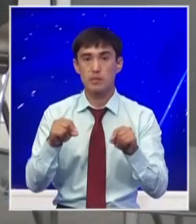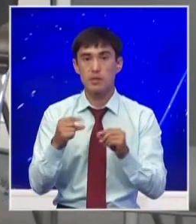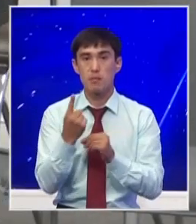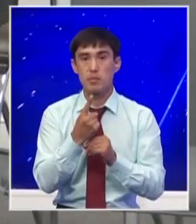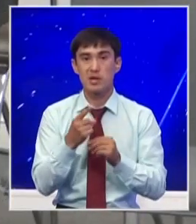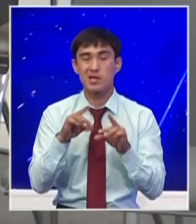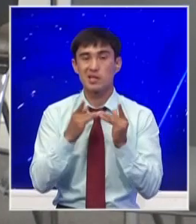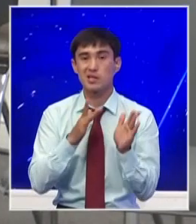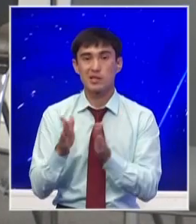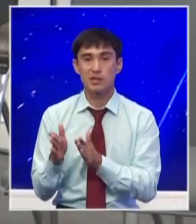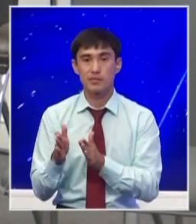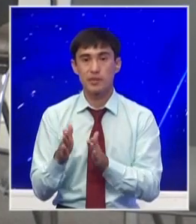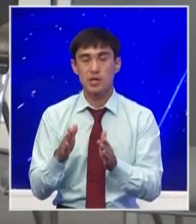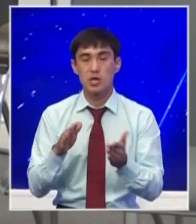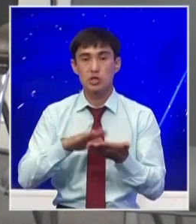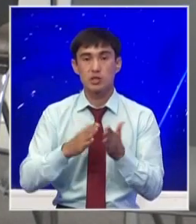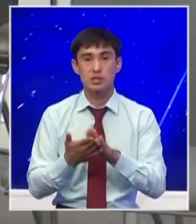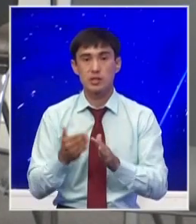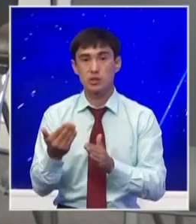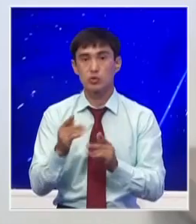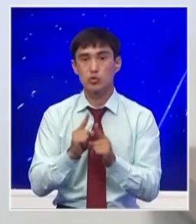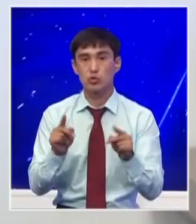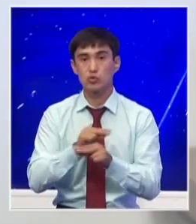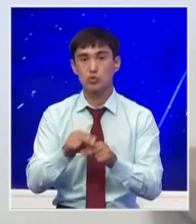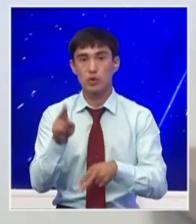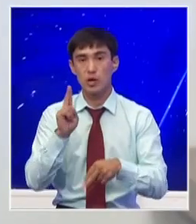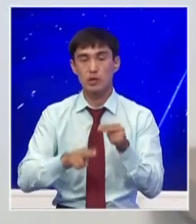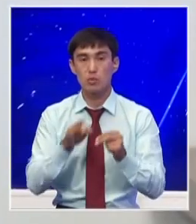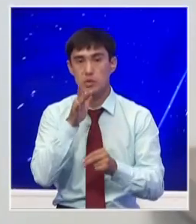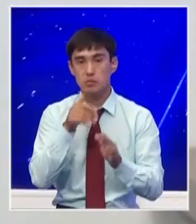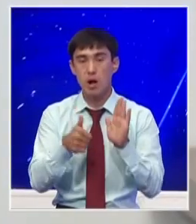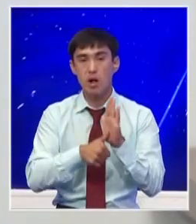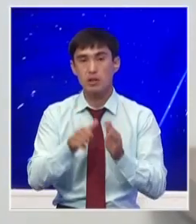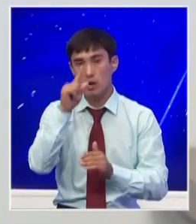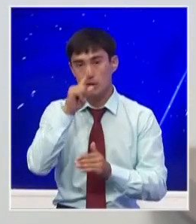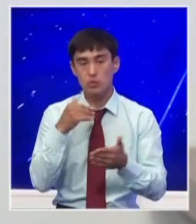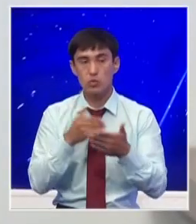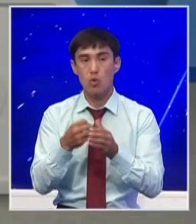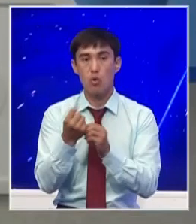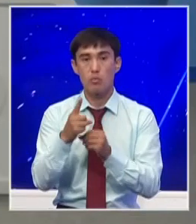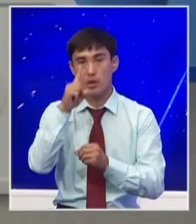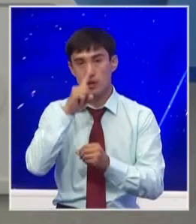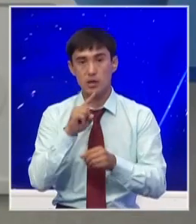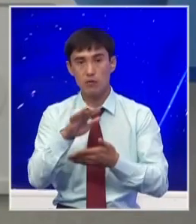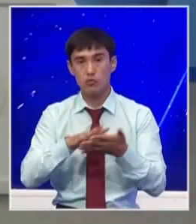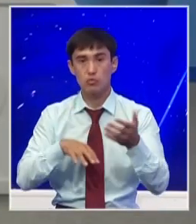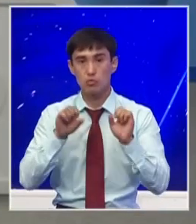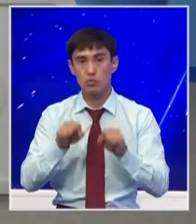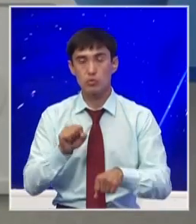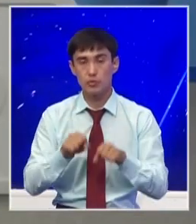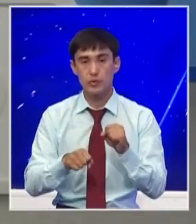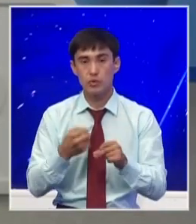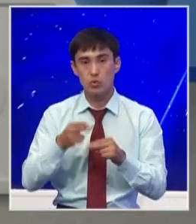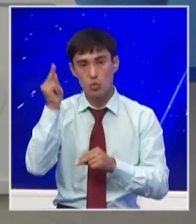болса, біреуі интернат. Шартқа сәйкес күрделі жөндеуді аяқтау мерзімі 6 айдан 11 айға дейін созылуы мүмкін. Сондықтан